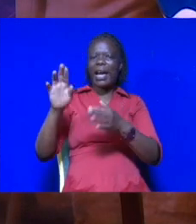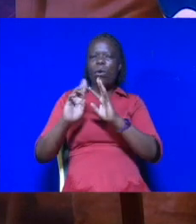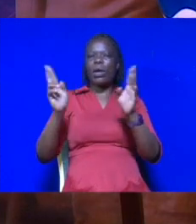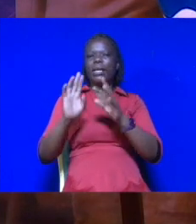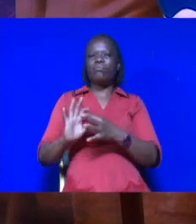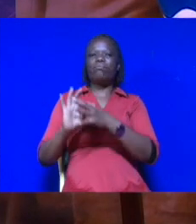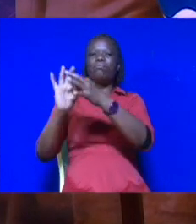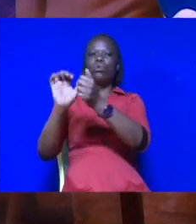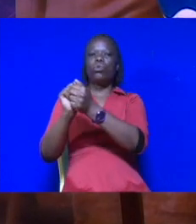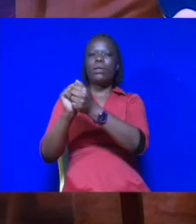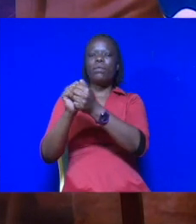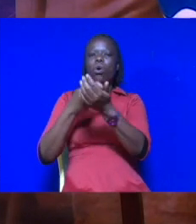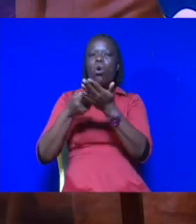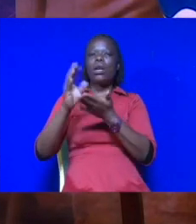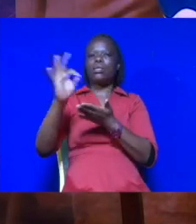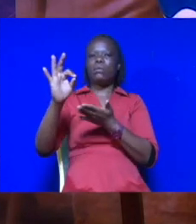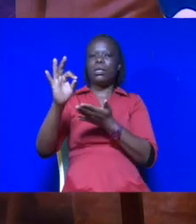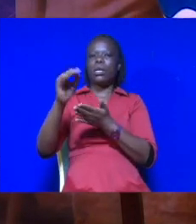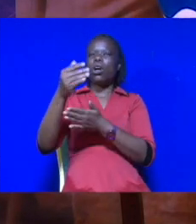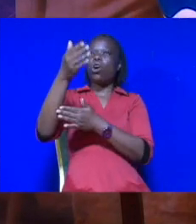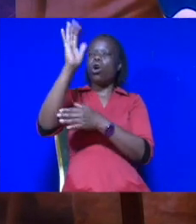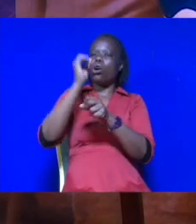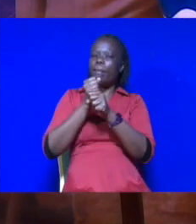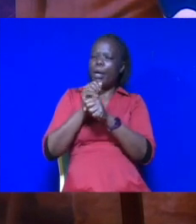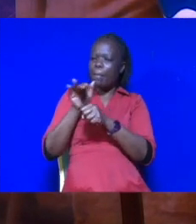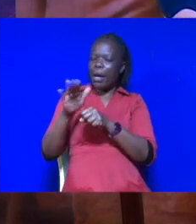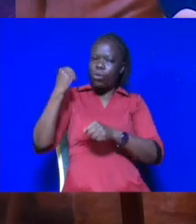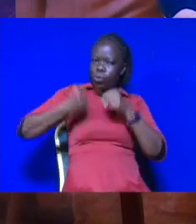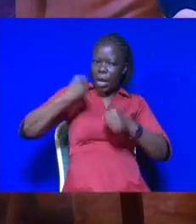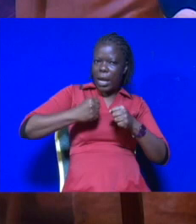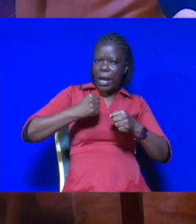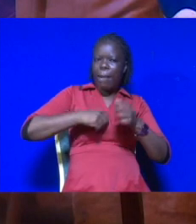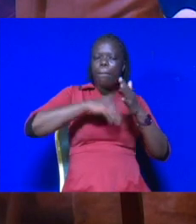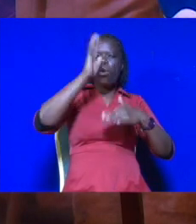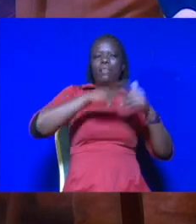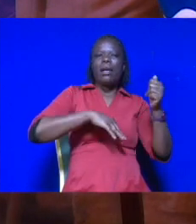Mungu alimwezesha kukimbia kuliko hata wanyama.